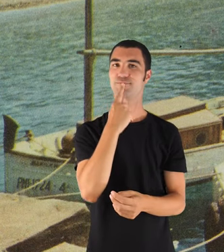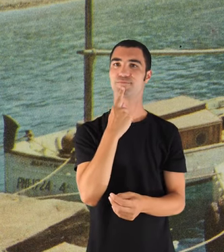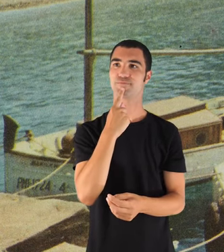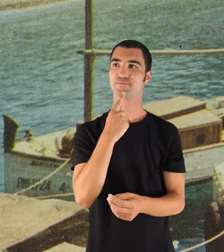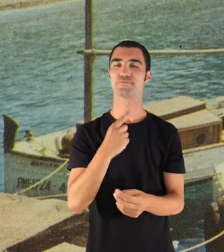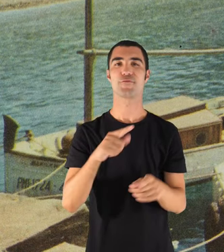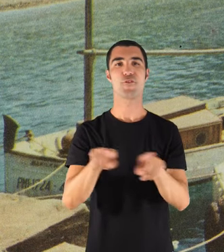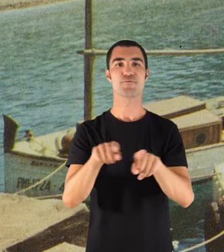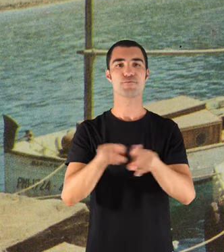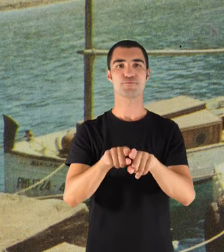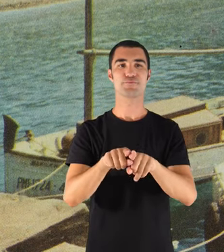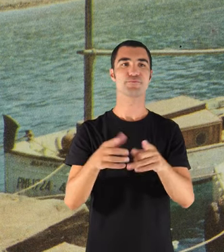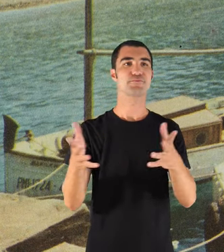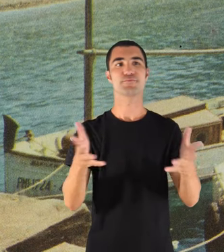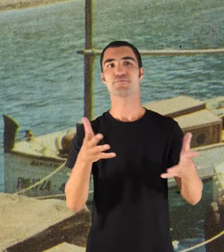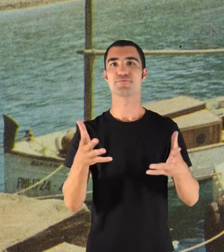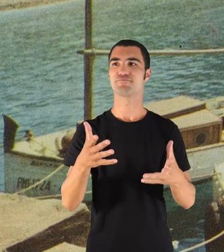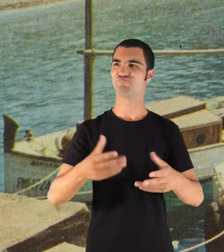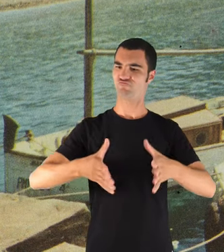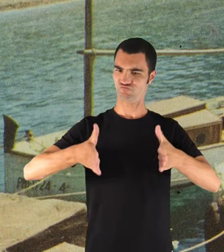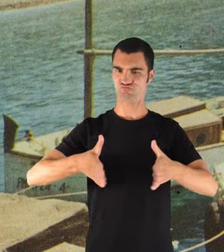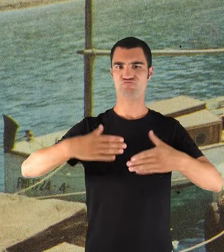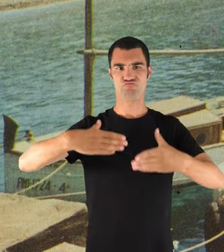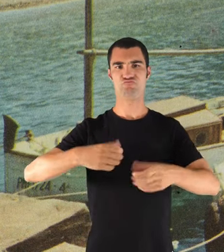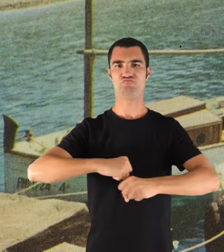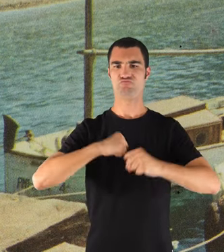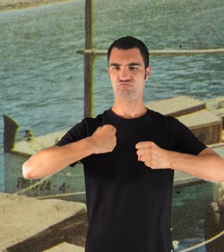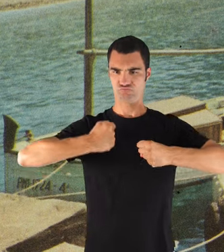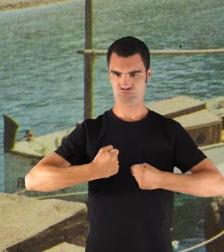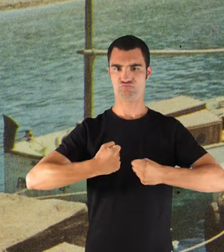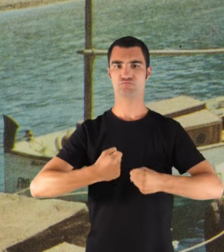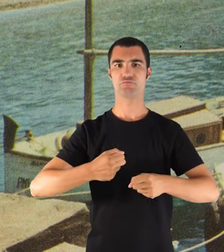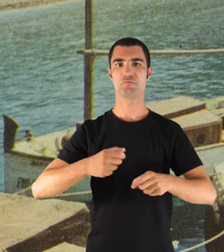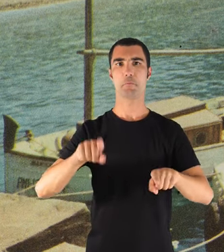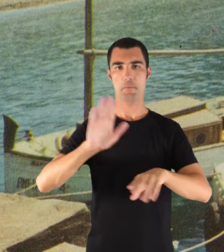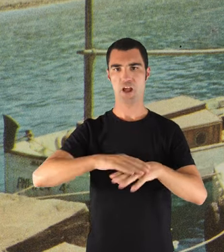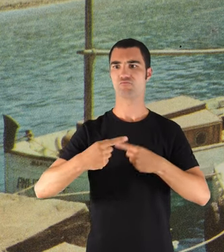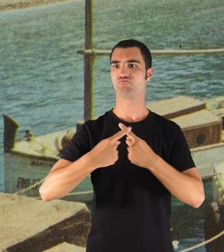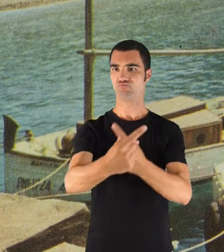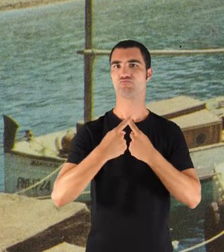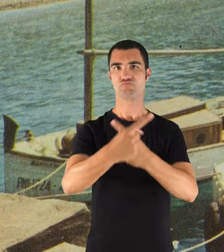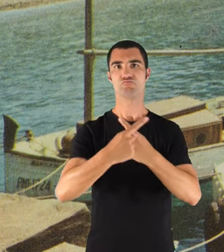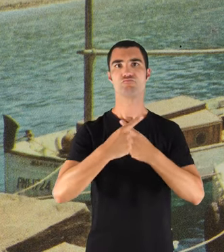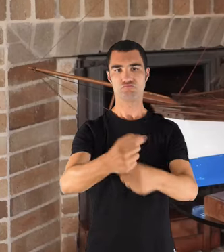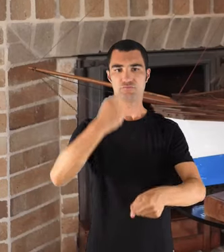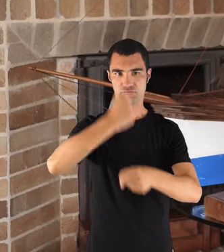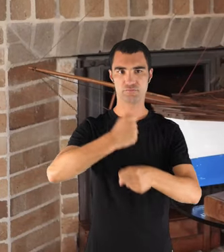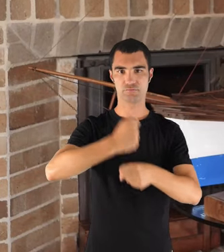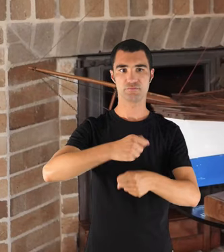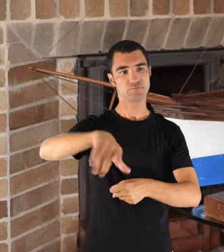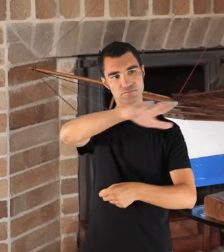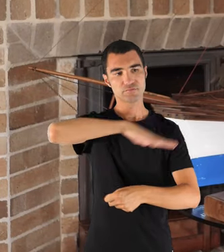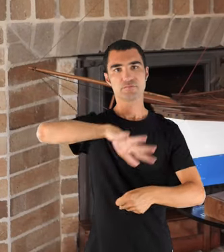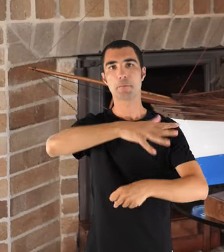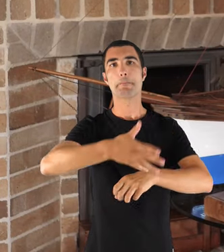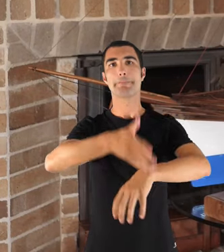diguéssim, un poc més fort, un poc més rígid per poder fer una feina que ja no era dins la Bahia de Palma com feia feina antes, sinó que